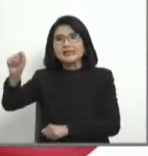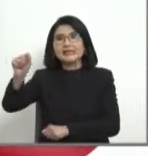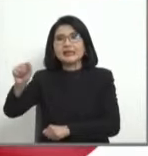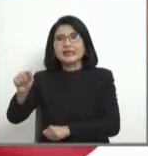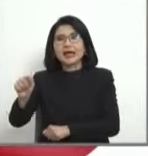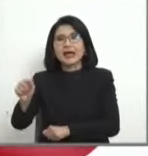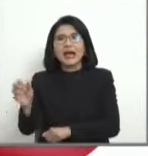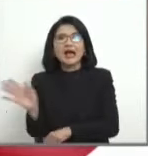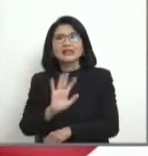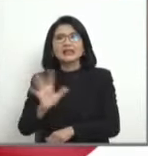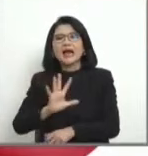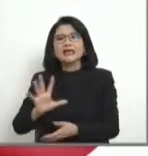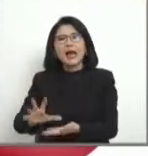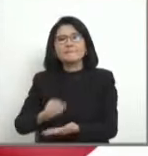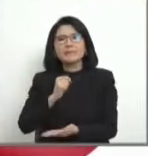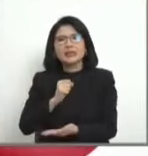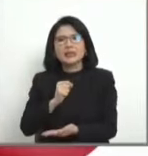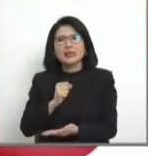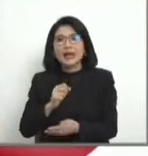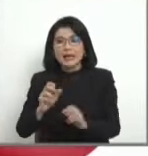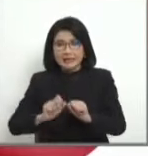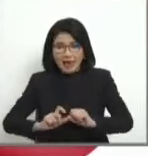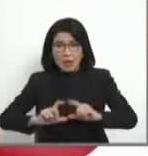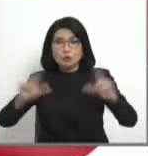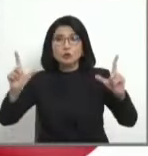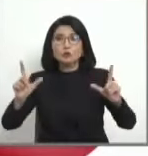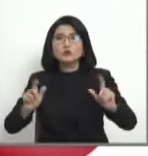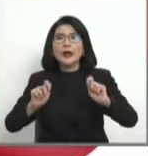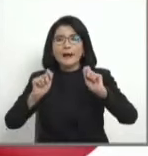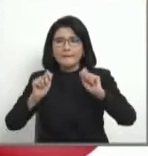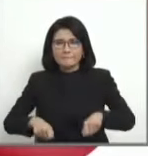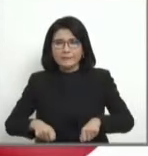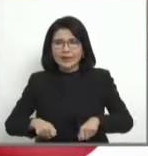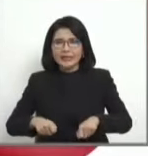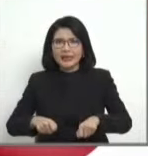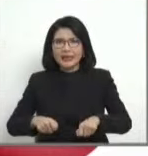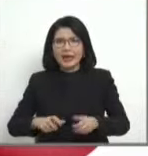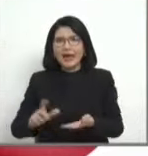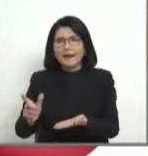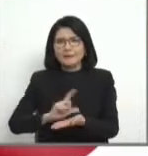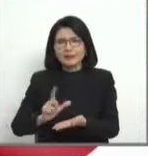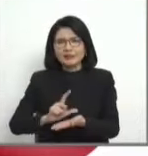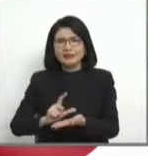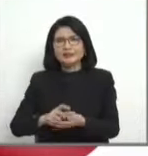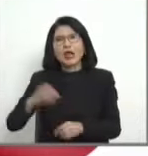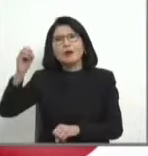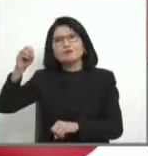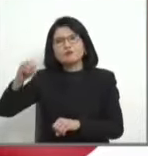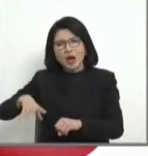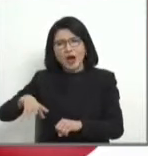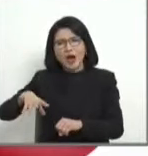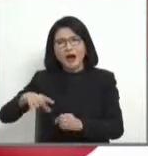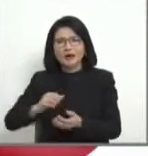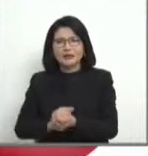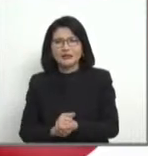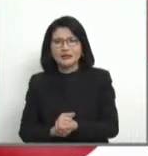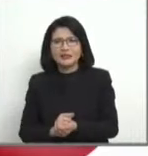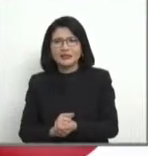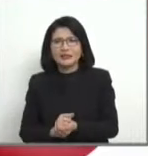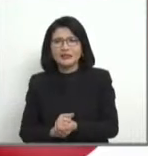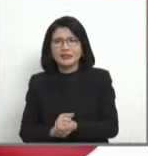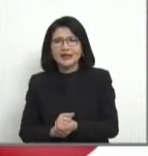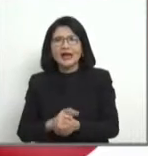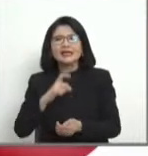Karena itu dia lulus menggunakan kredit yang sangat murah, diberikan skim oleh pemerintah, dan modelnya